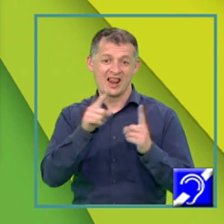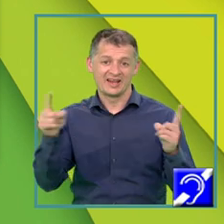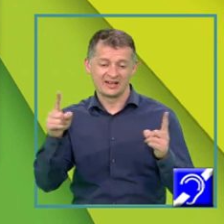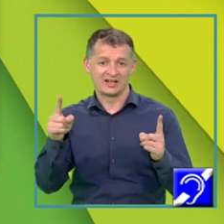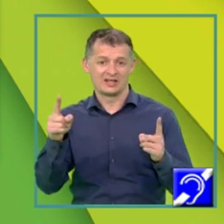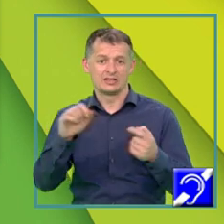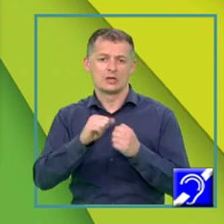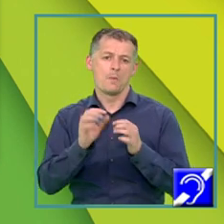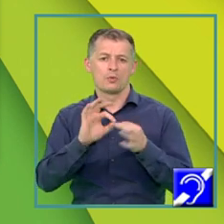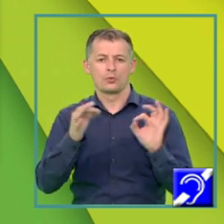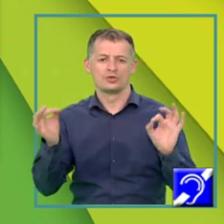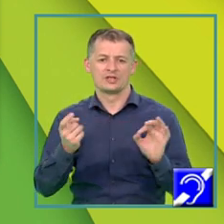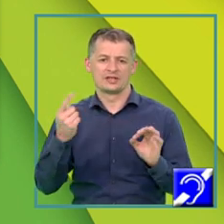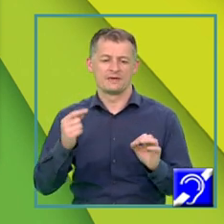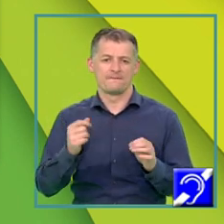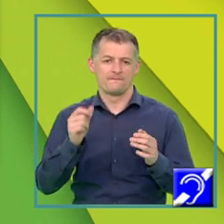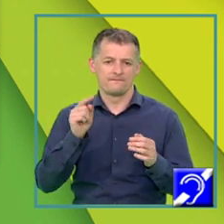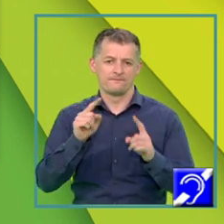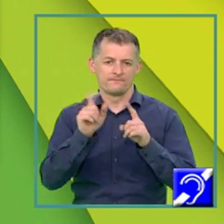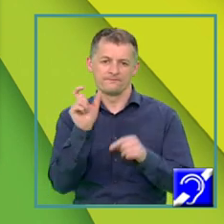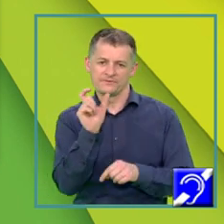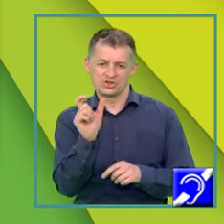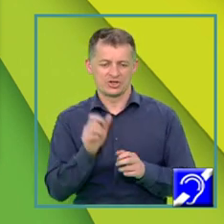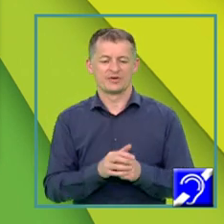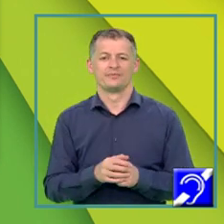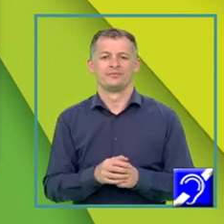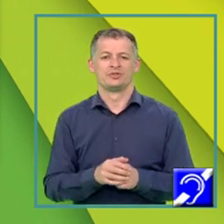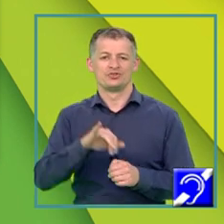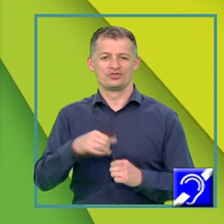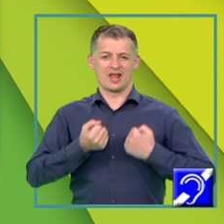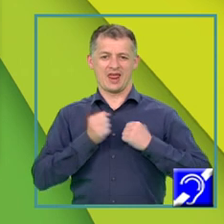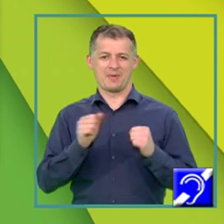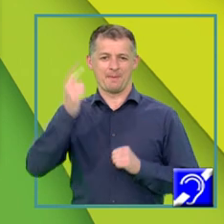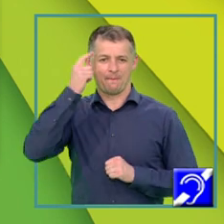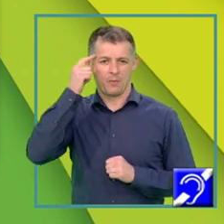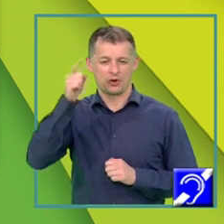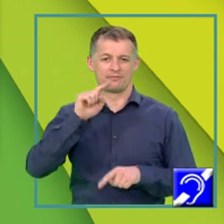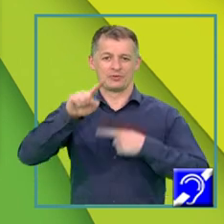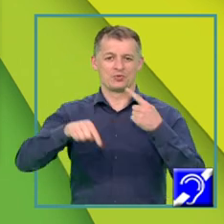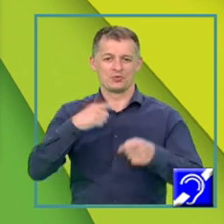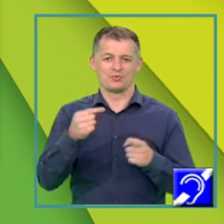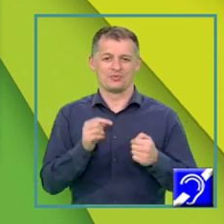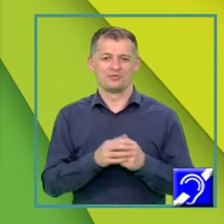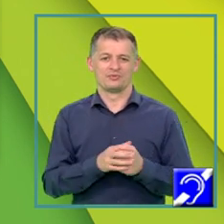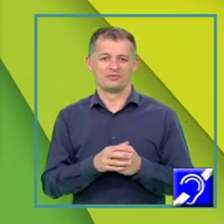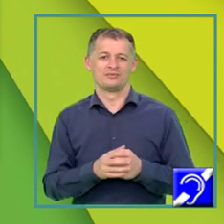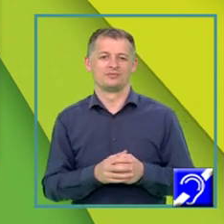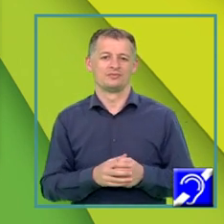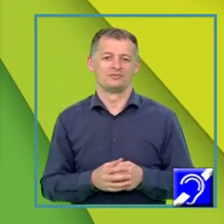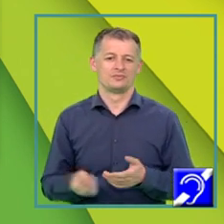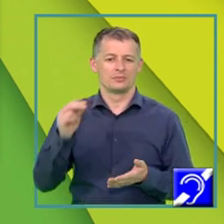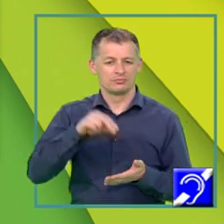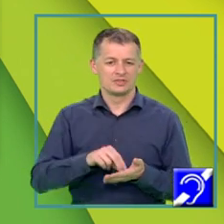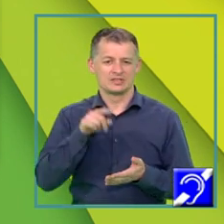din fișier cheia eliberarea memoriei apoi instantierea unui obiect de tip